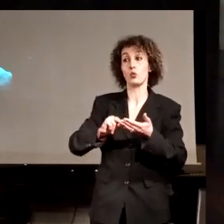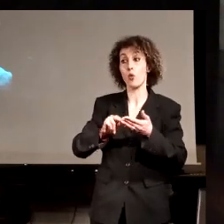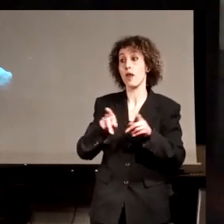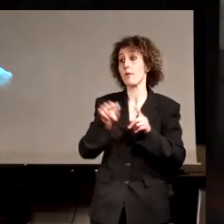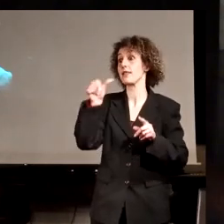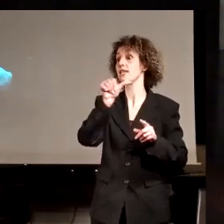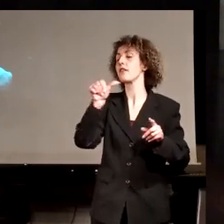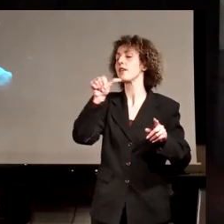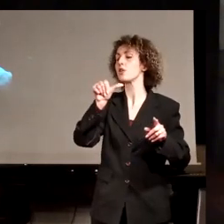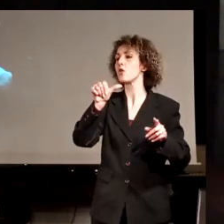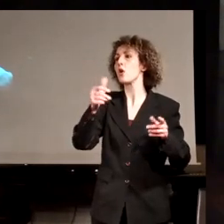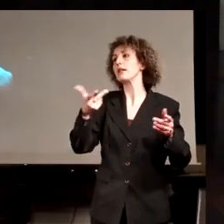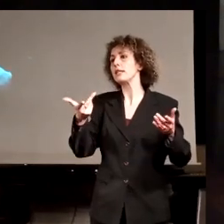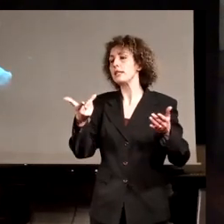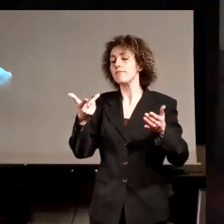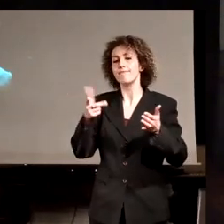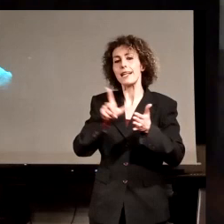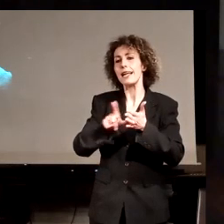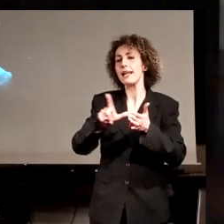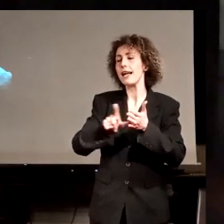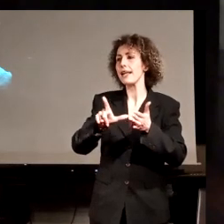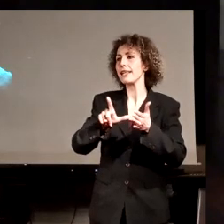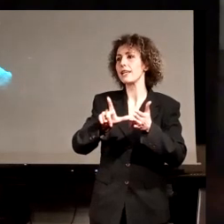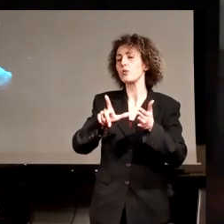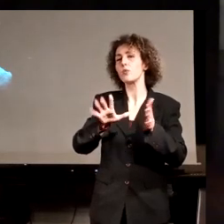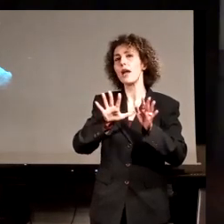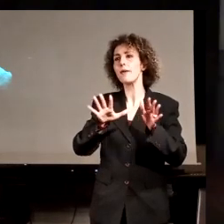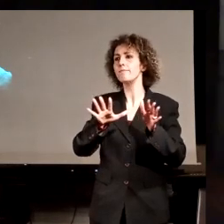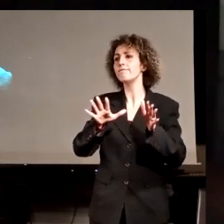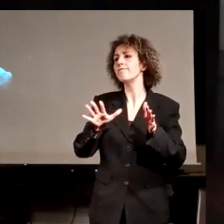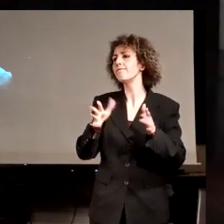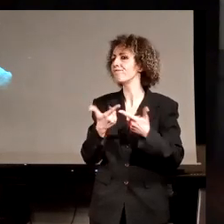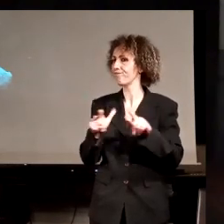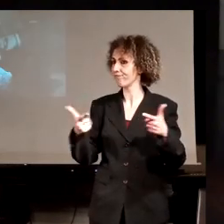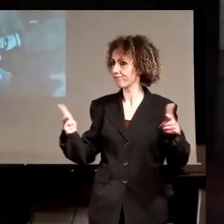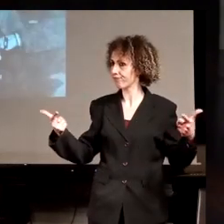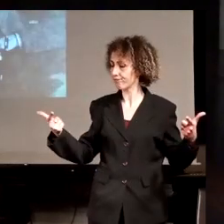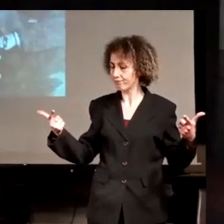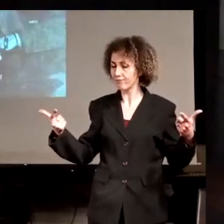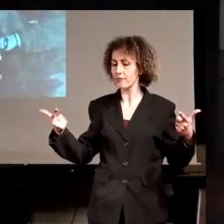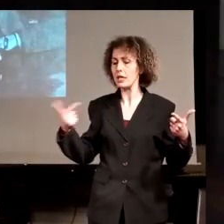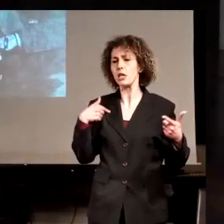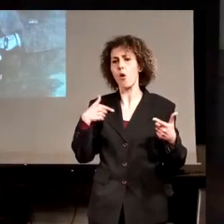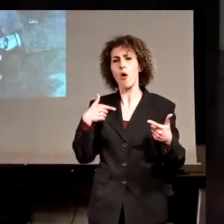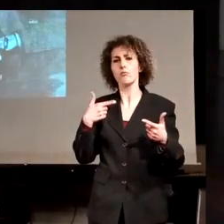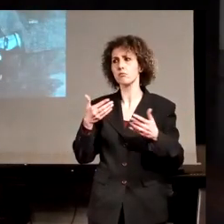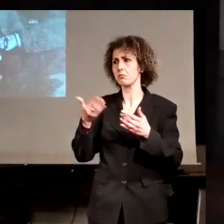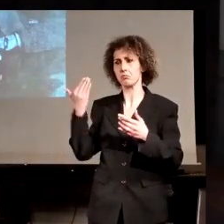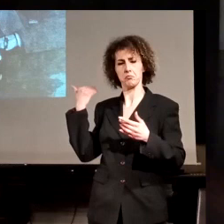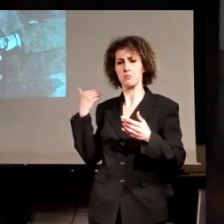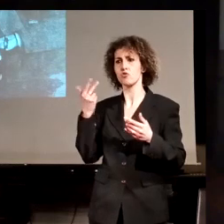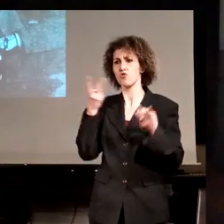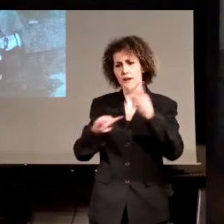stato cancellato dalle antologie questo nas hanno scoperto poco tempo fa cercavo una notizia che ho trovato questa